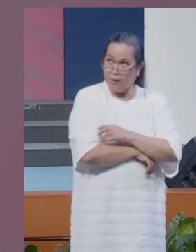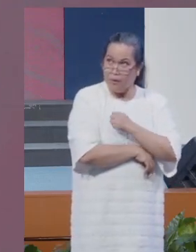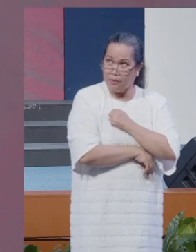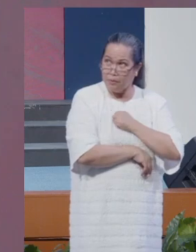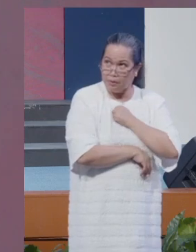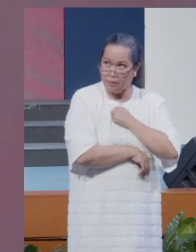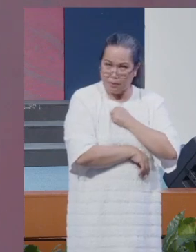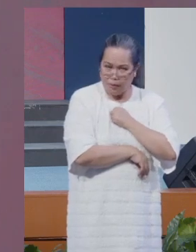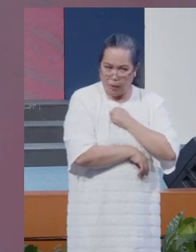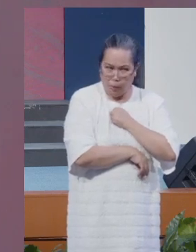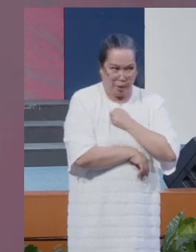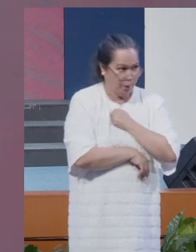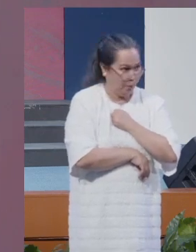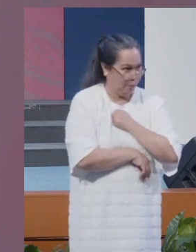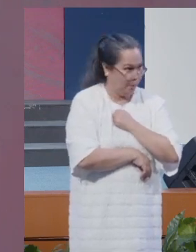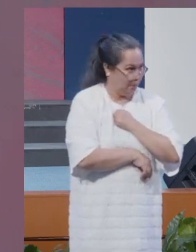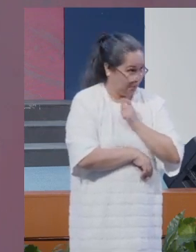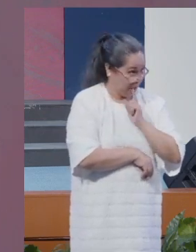Kanya?